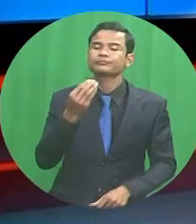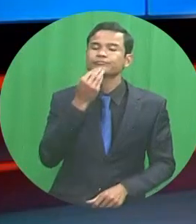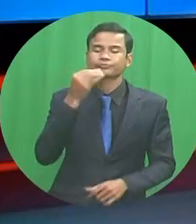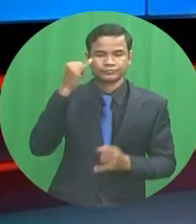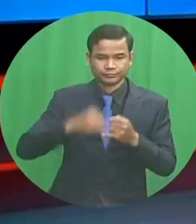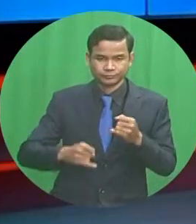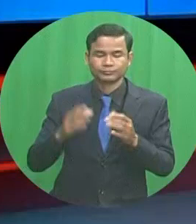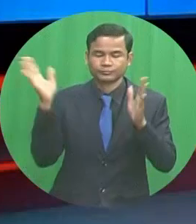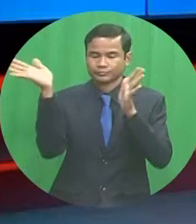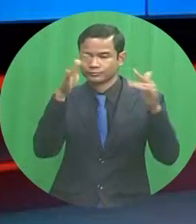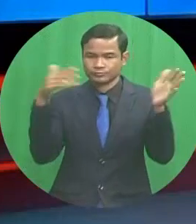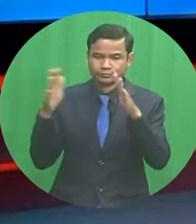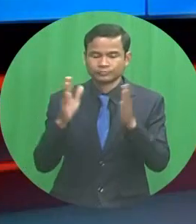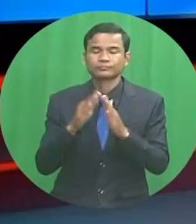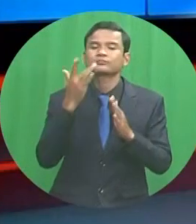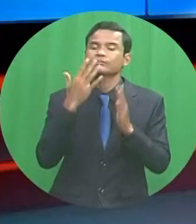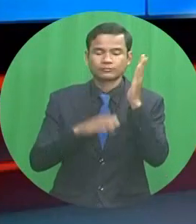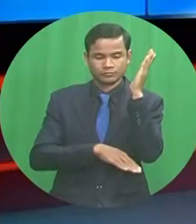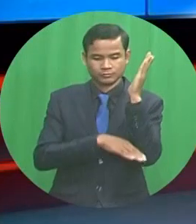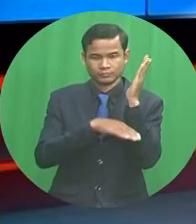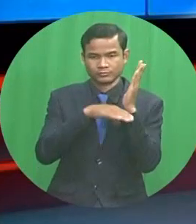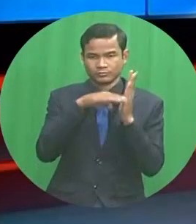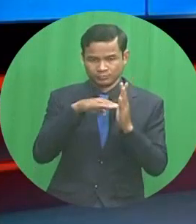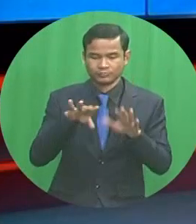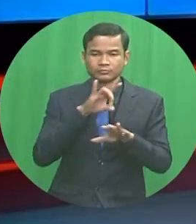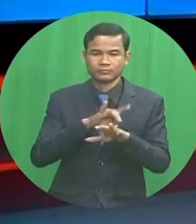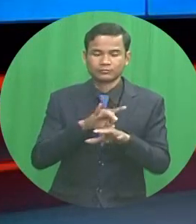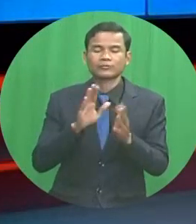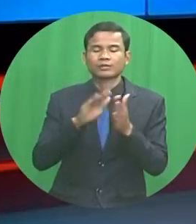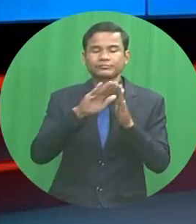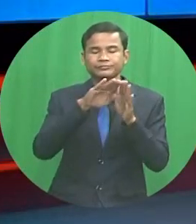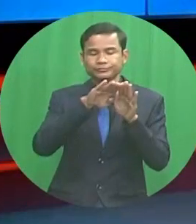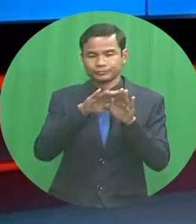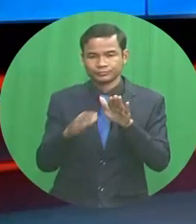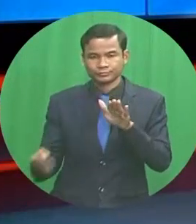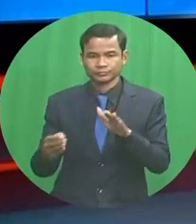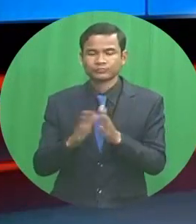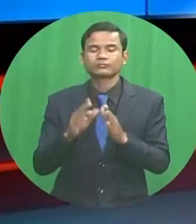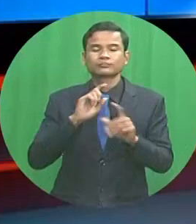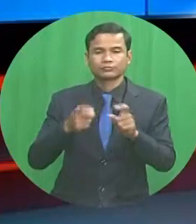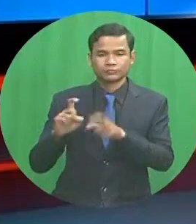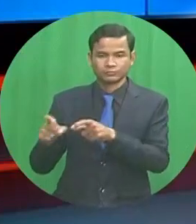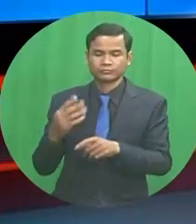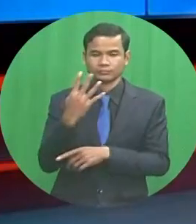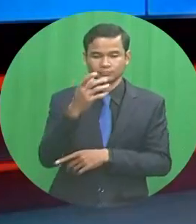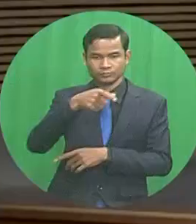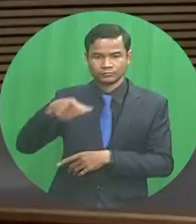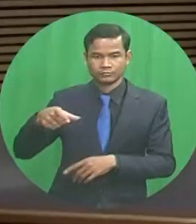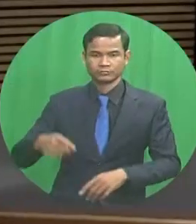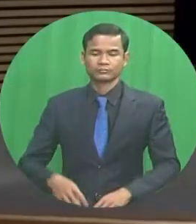ស៊ីក្លូនបាននាំមកនូវទឹកជំនន់យ៉ាងទូលំទូលាយនិងបំណាក់ដីដែលបានឆក់យកជីវិតមនុស្សយ៉ាងហោចណាស់4នាក